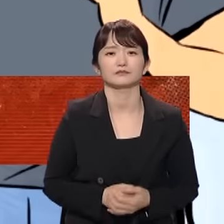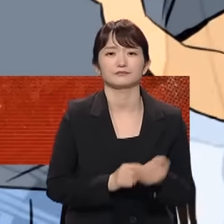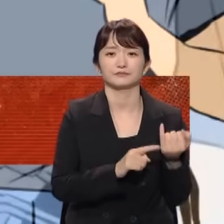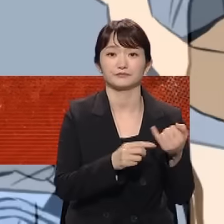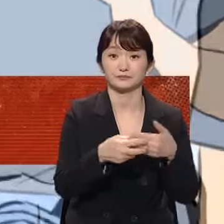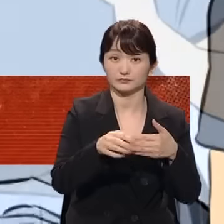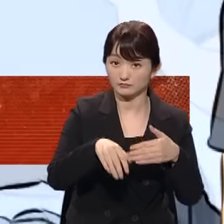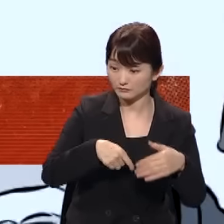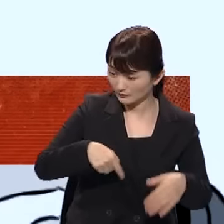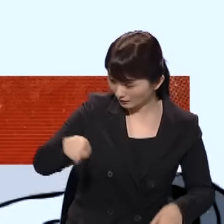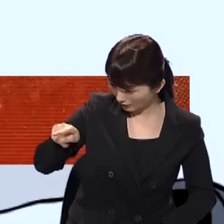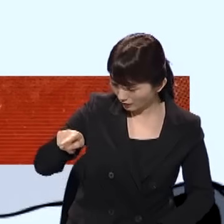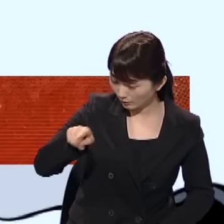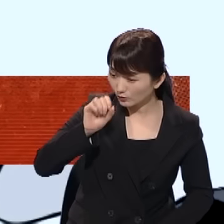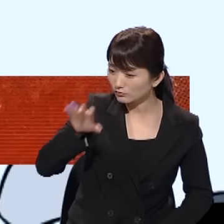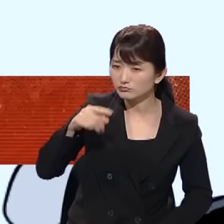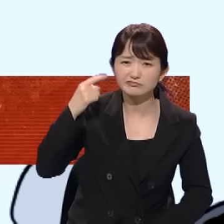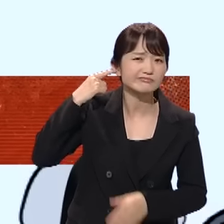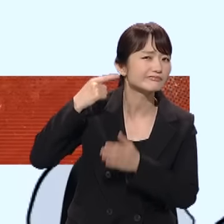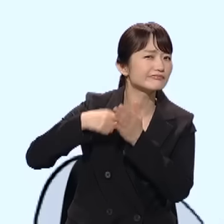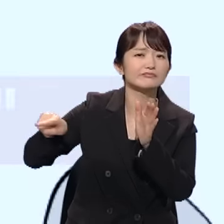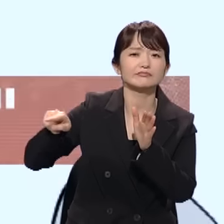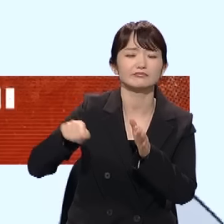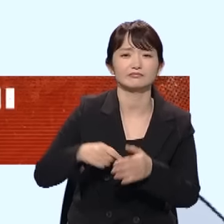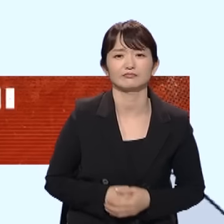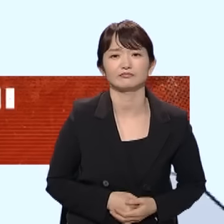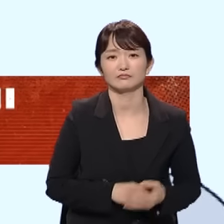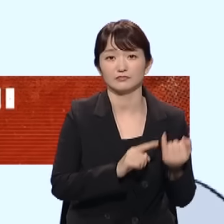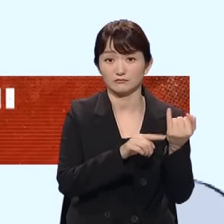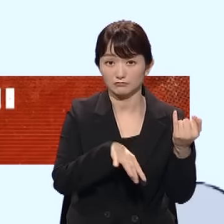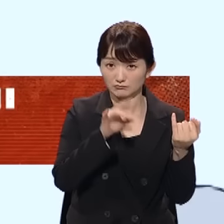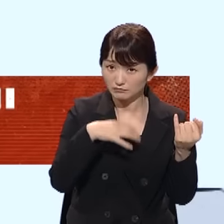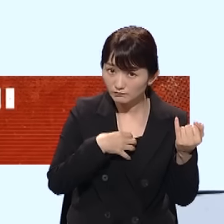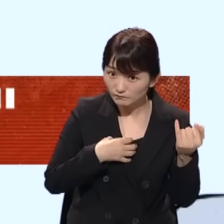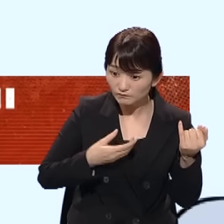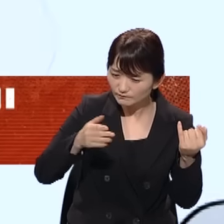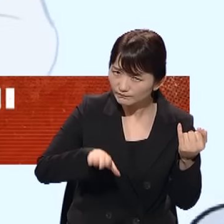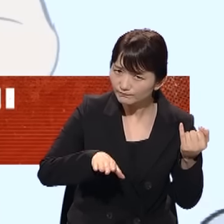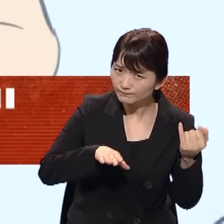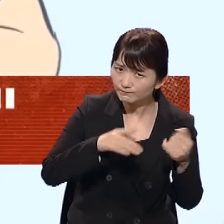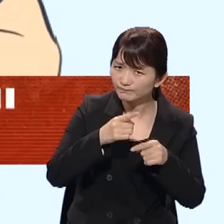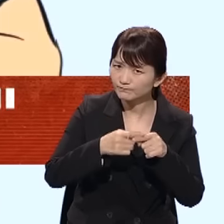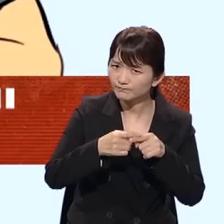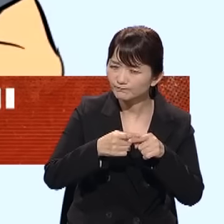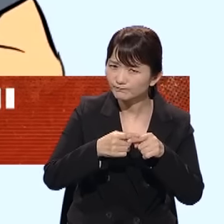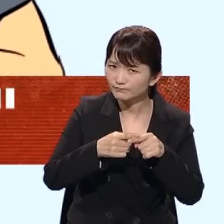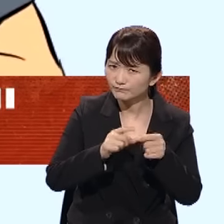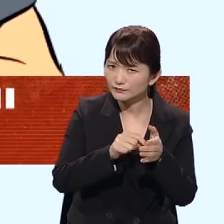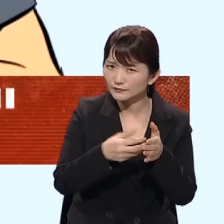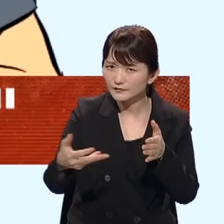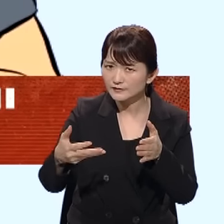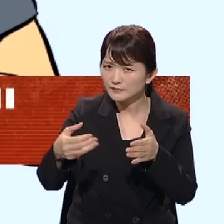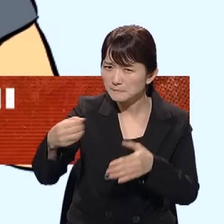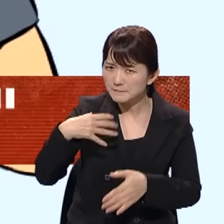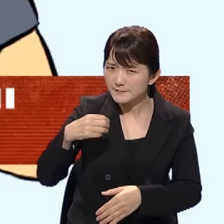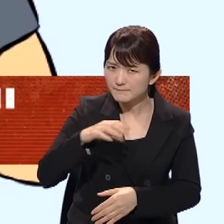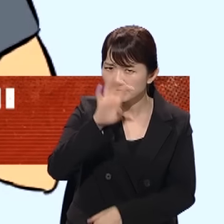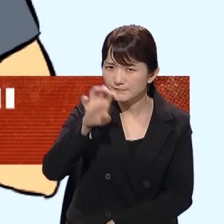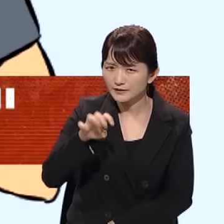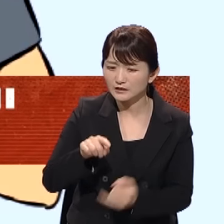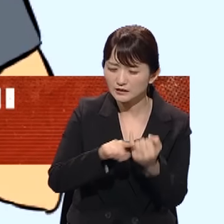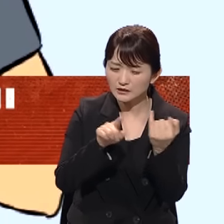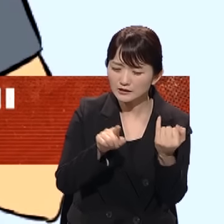사연자가 병원에 가보라고 해도 듣지를 않는다고 합니다. 사연자도 처음에는 걱정을 했는데 반년 넘게 반복되니까 임신 중에